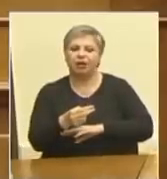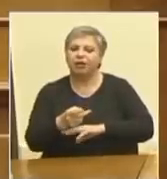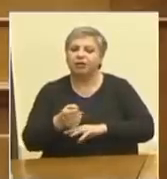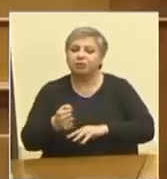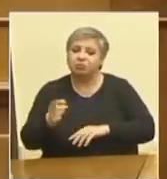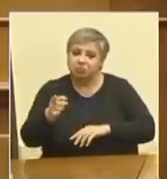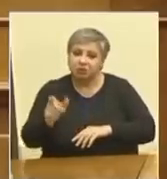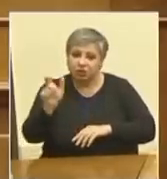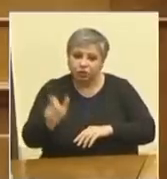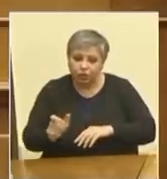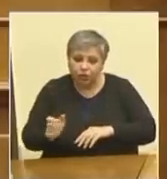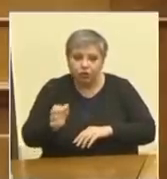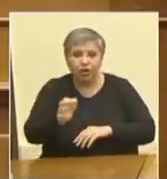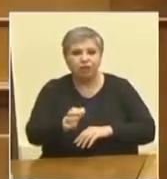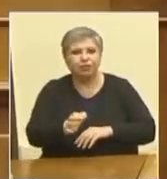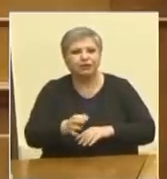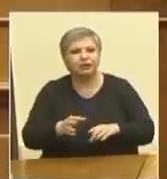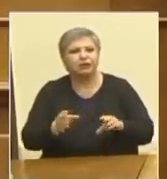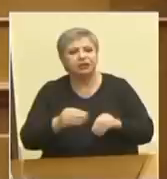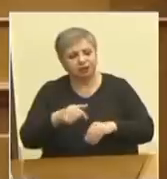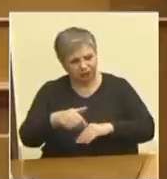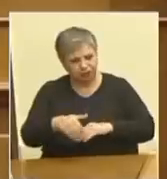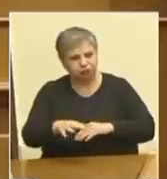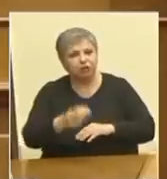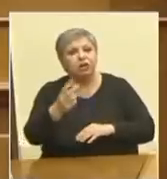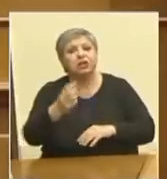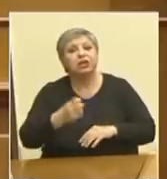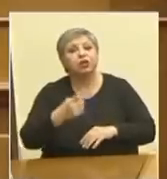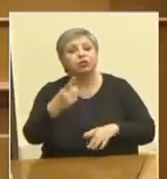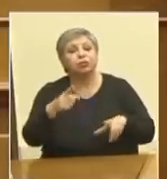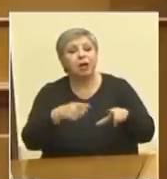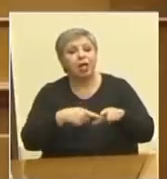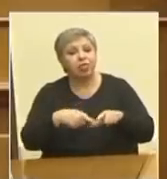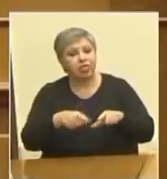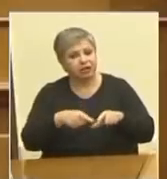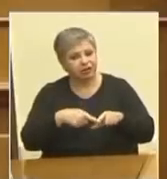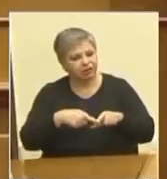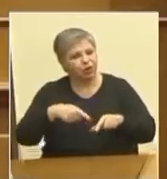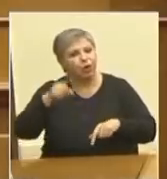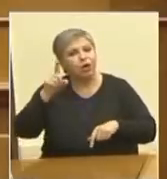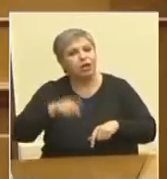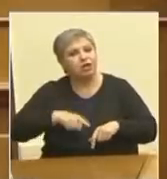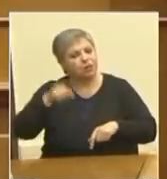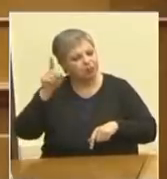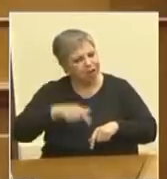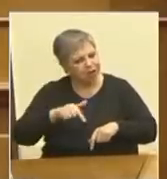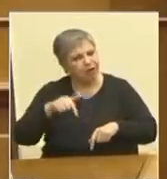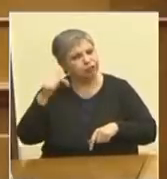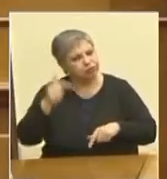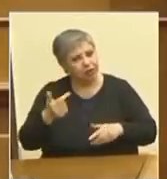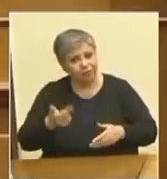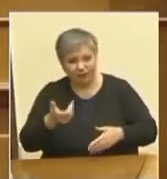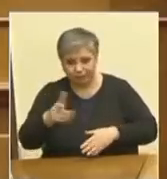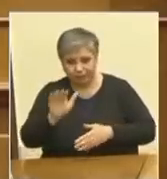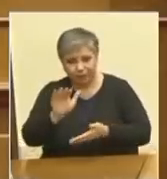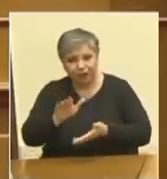οποία θα συζητηθούν την 21η Δεκεμβρίου, όταν θα συζητηθεί η επερώτησή μας για τη